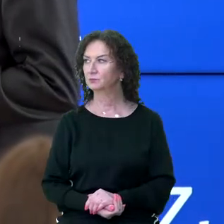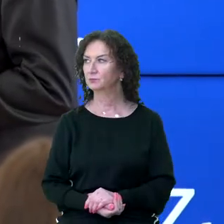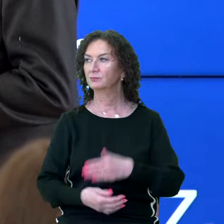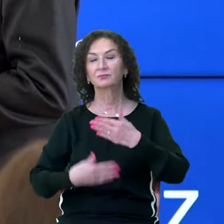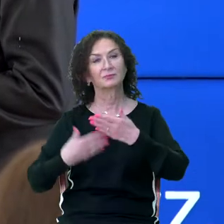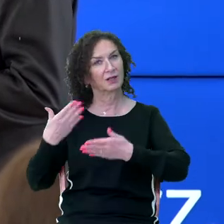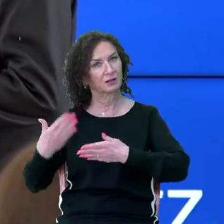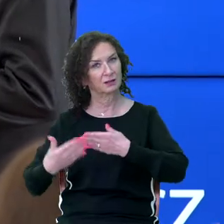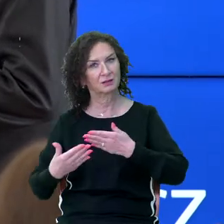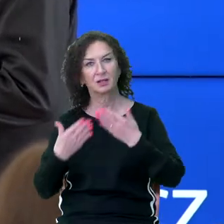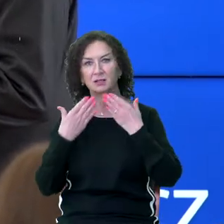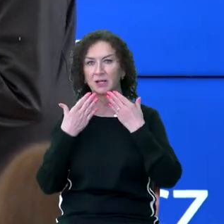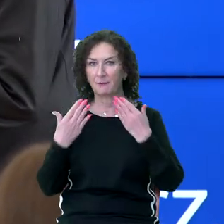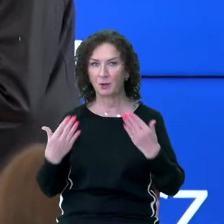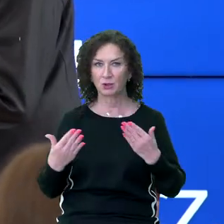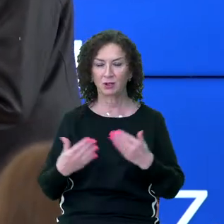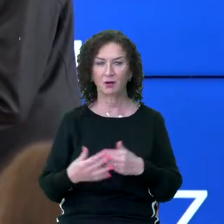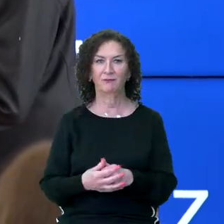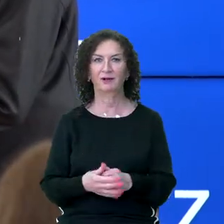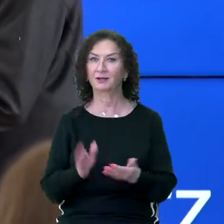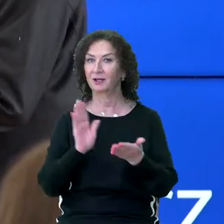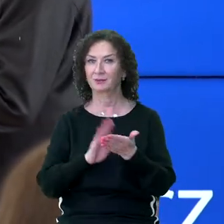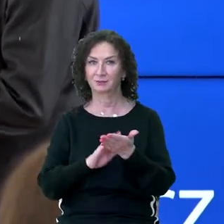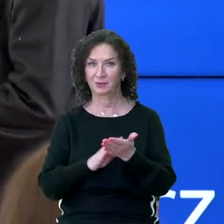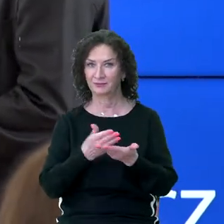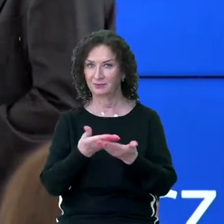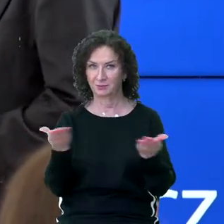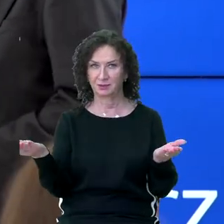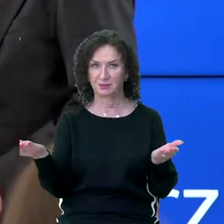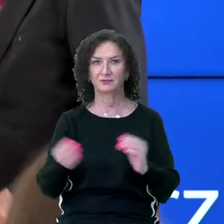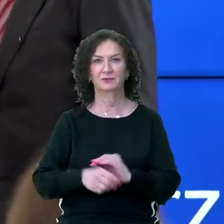Gratulacje, podziękowania i brawa od państwa.